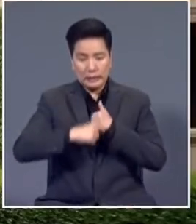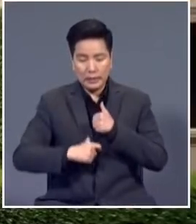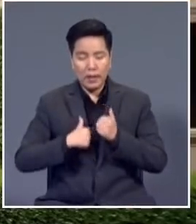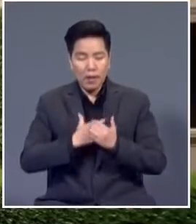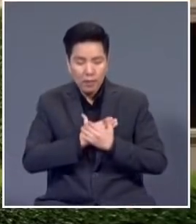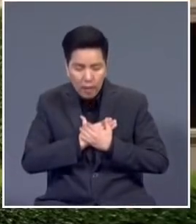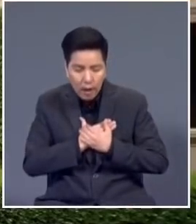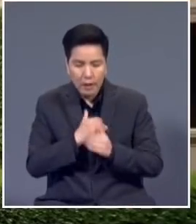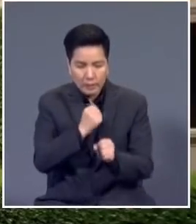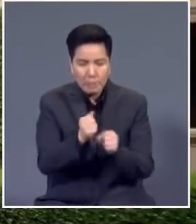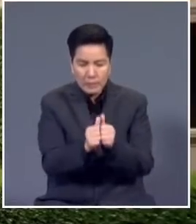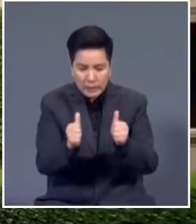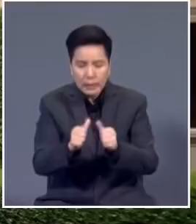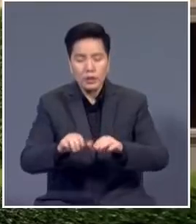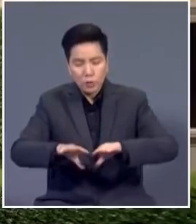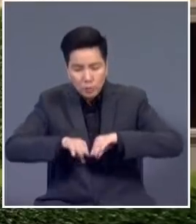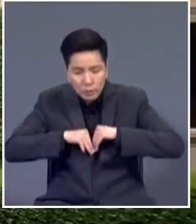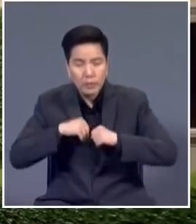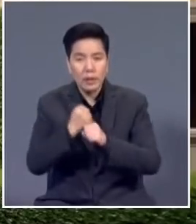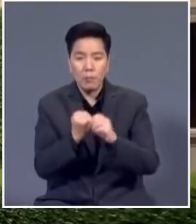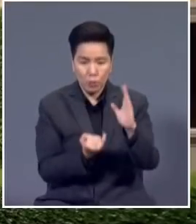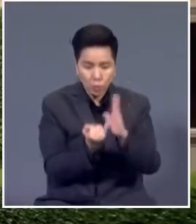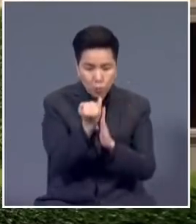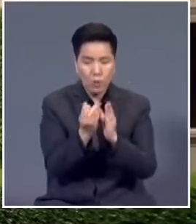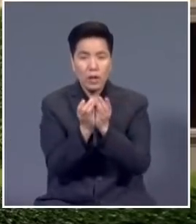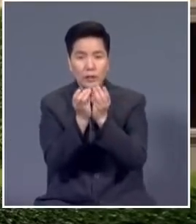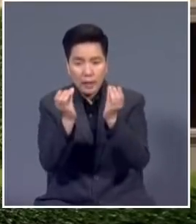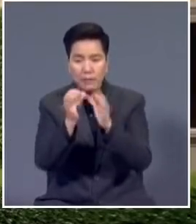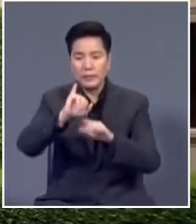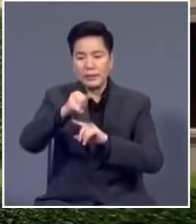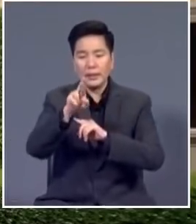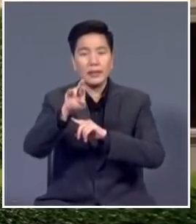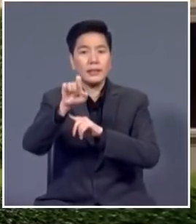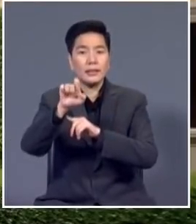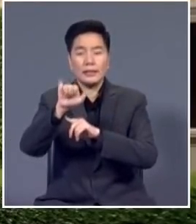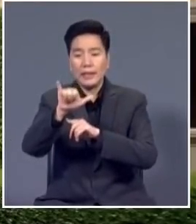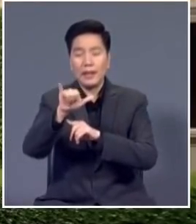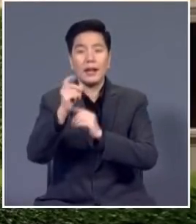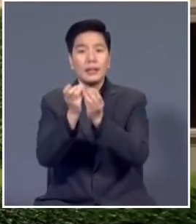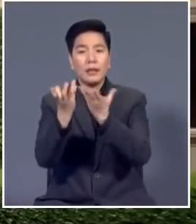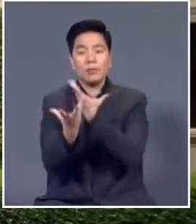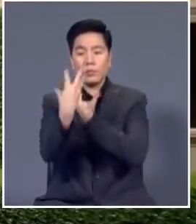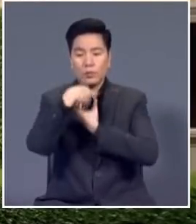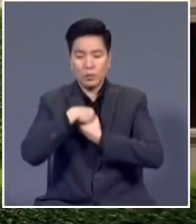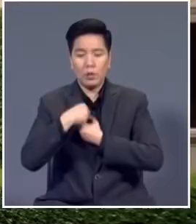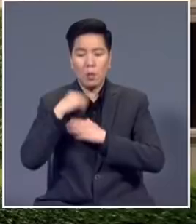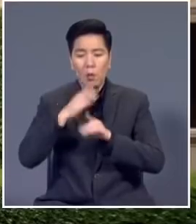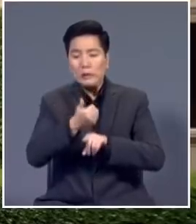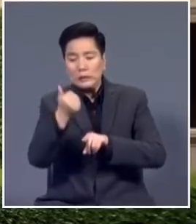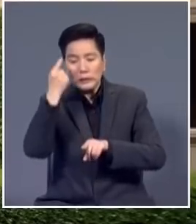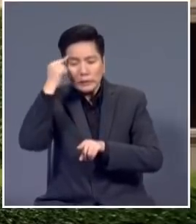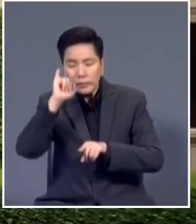มทำในสิ่งที่ดีงามครับถูกต้องมีคุณธรรมจริยธรรมแต่เราก็ตามก็มีบางคนที่ไม่นิยมไปทำอย่างอื่น